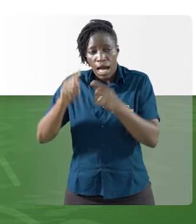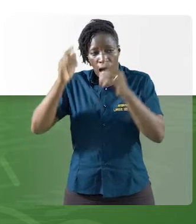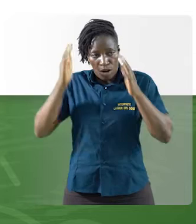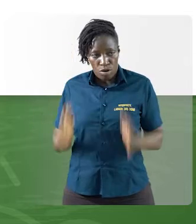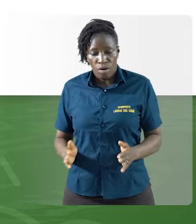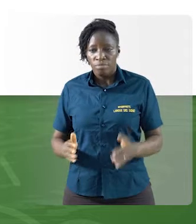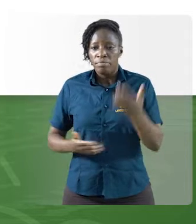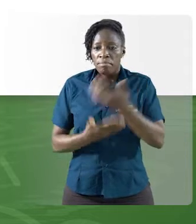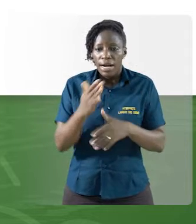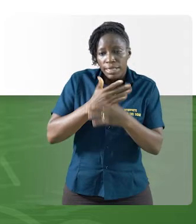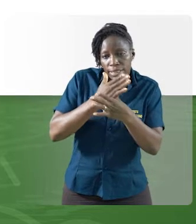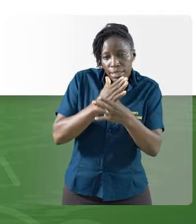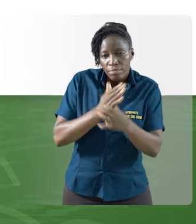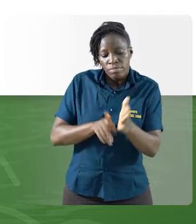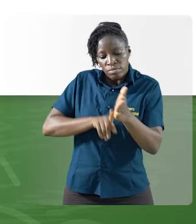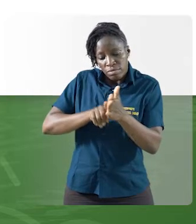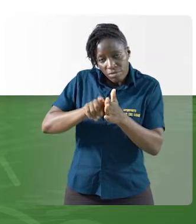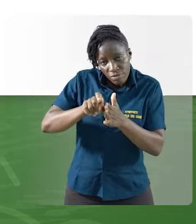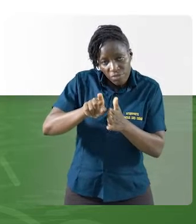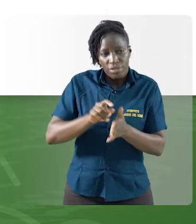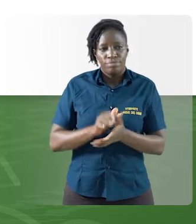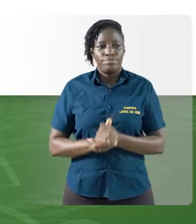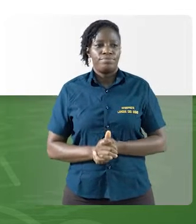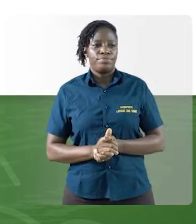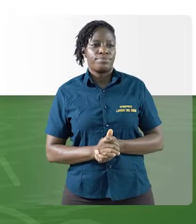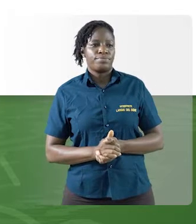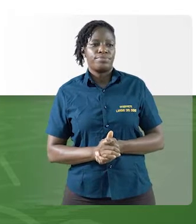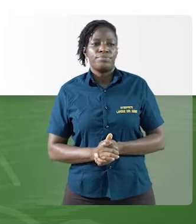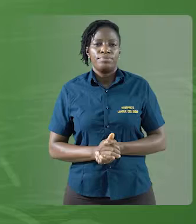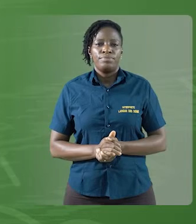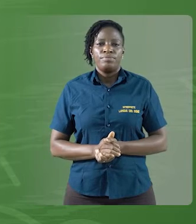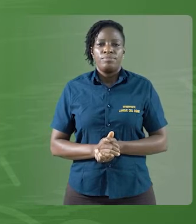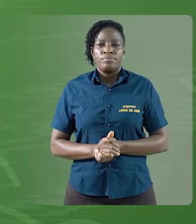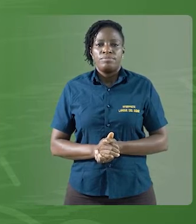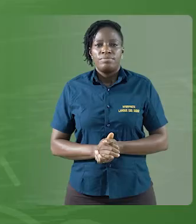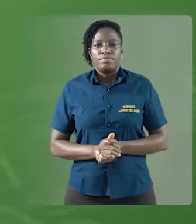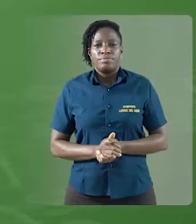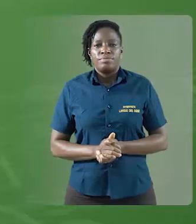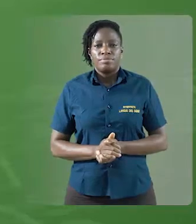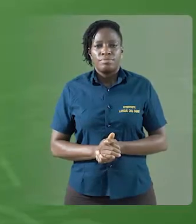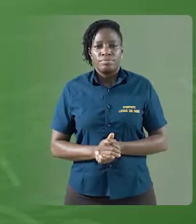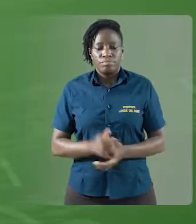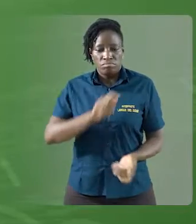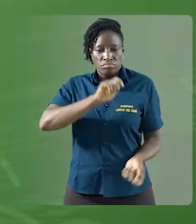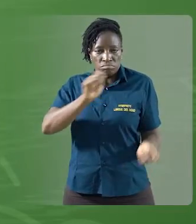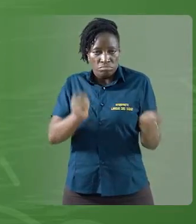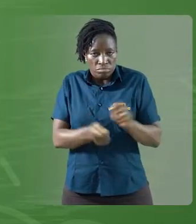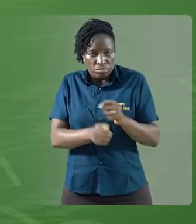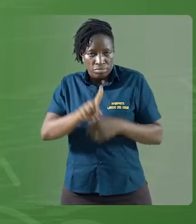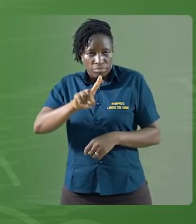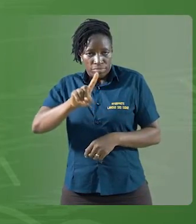l'homme par l'intermédiaire d'êtres vivants. Nous allons reformuler notre